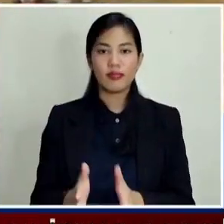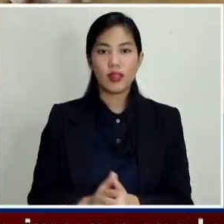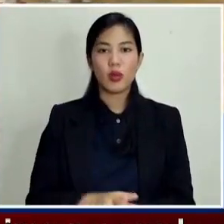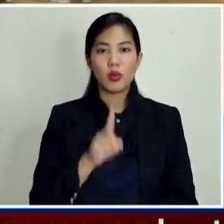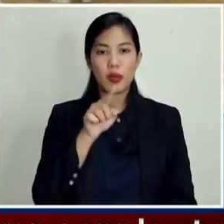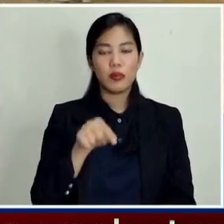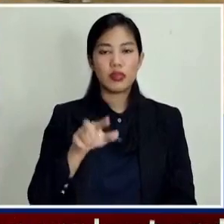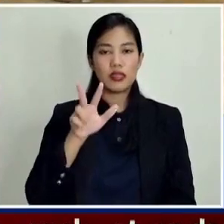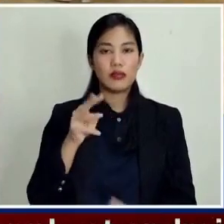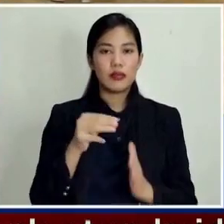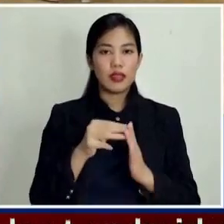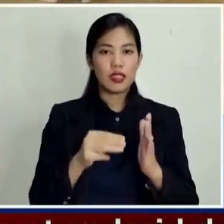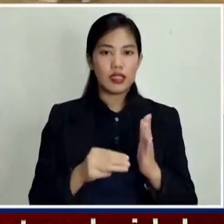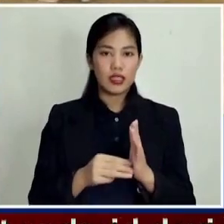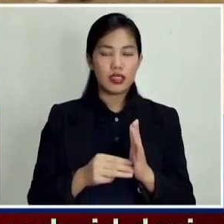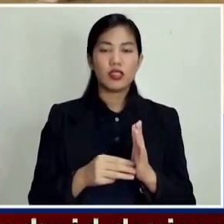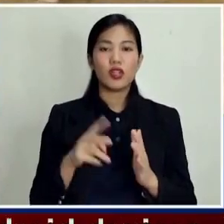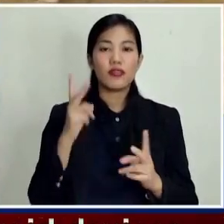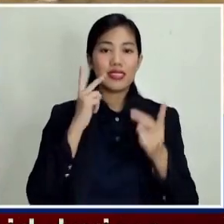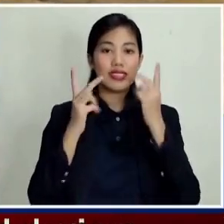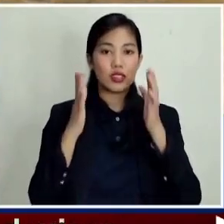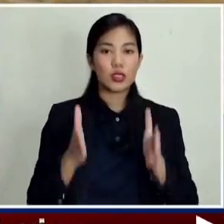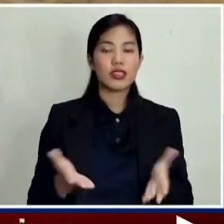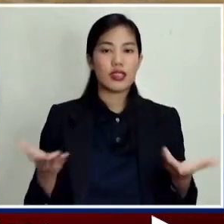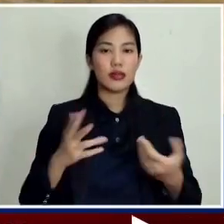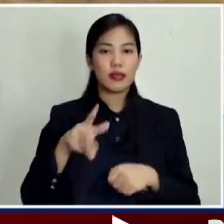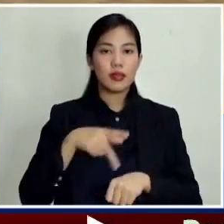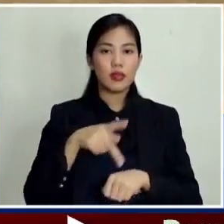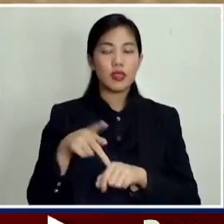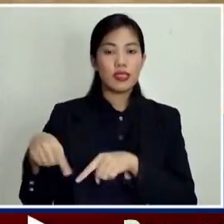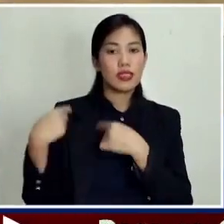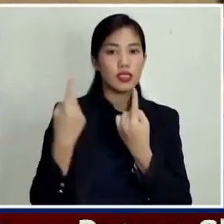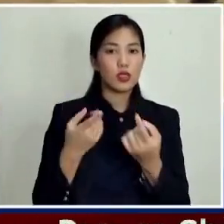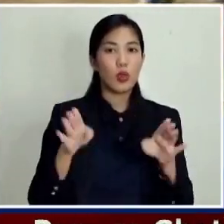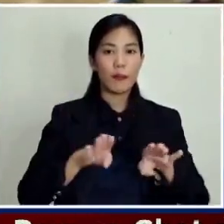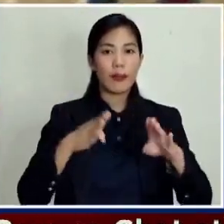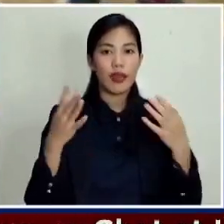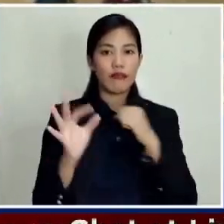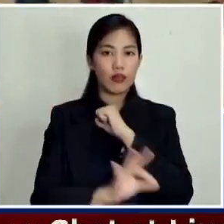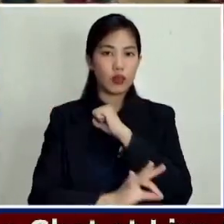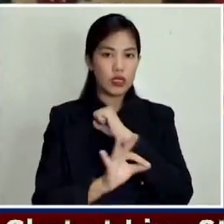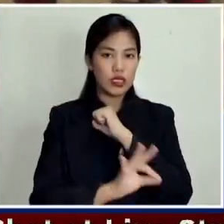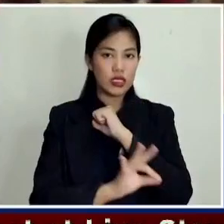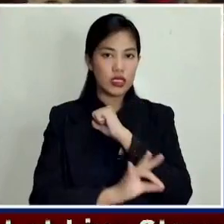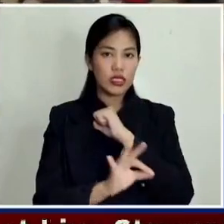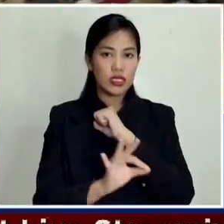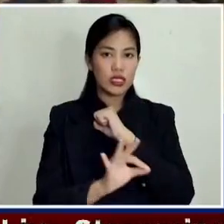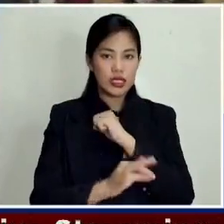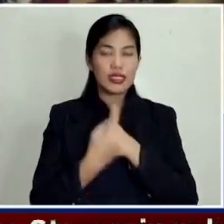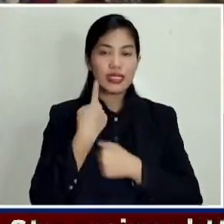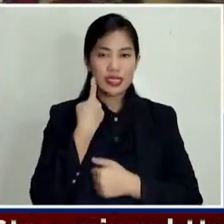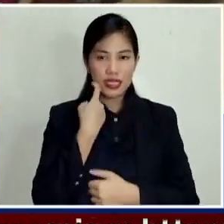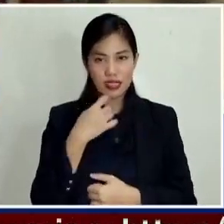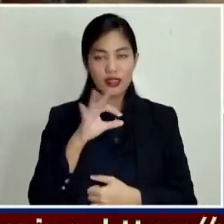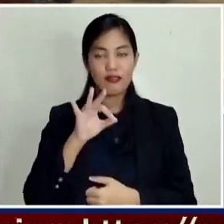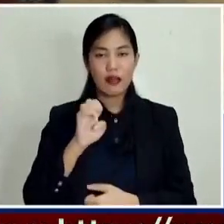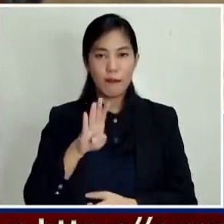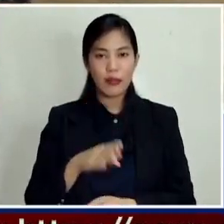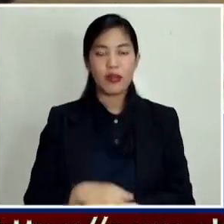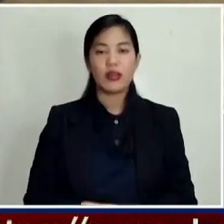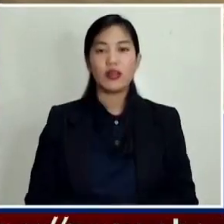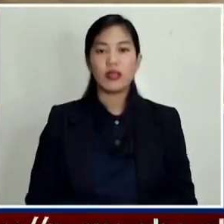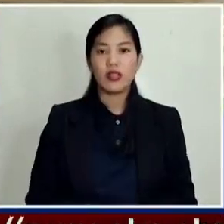and domestic employment. Nilinaw din ni Frasco na bahagi ng nabuong kasunduan sa Thailand ang pagtutulungan